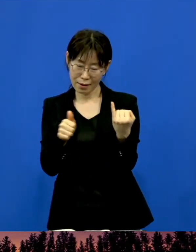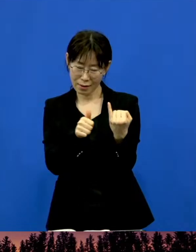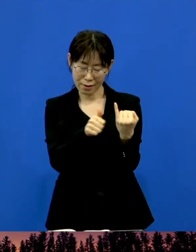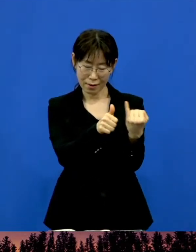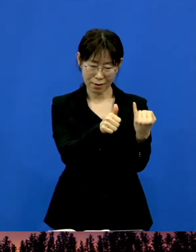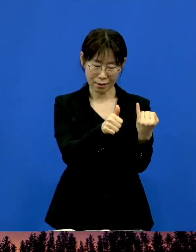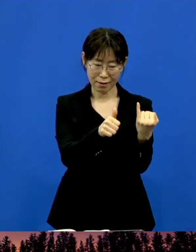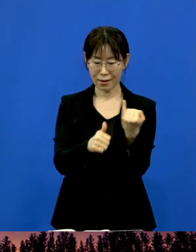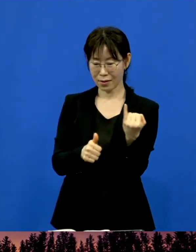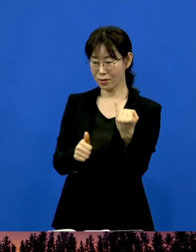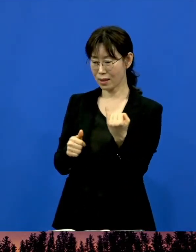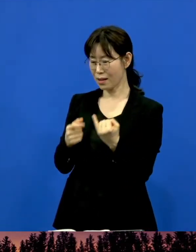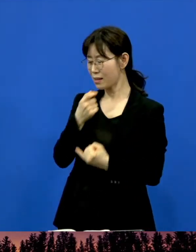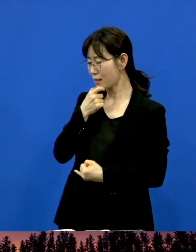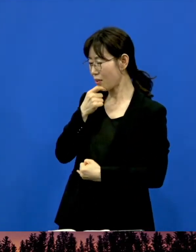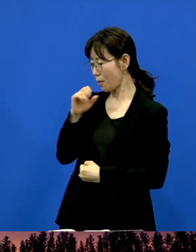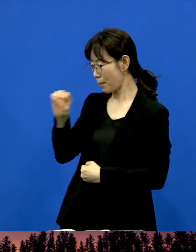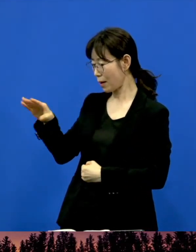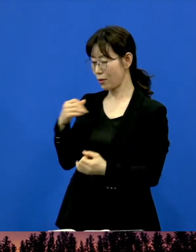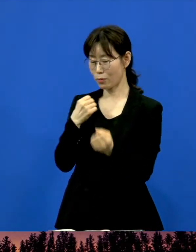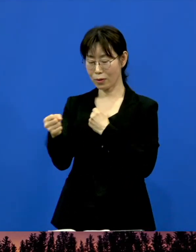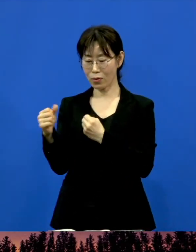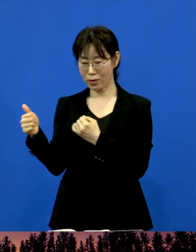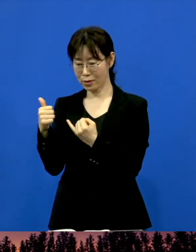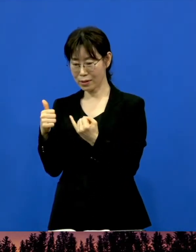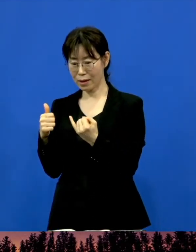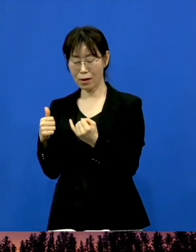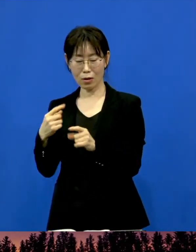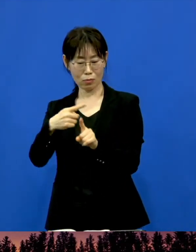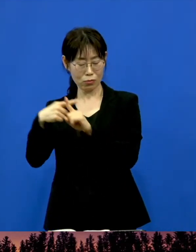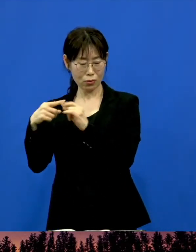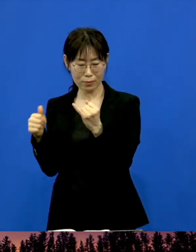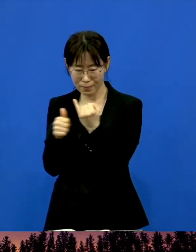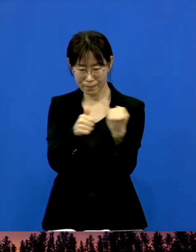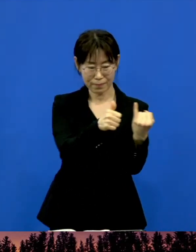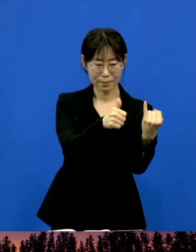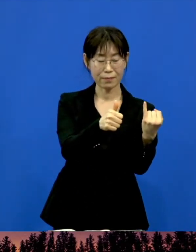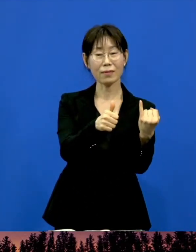수단으로 사랑을 변질시켜 버리는 거. 사랑이라고 다 사랑이 아닌 거죠.